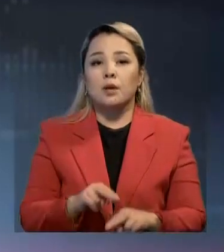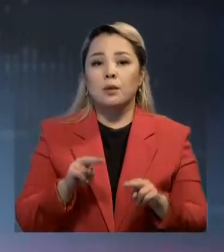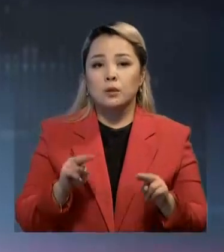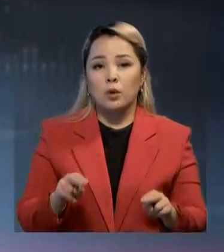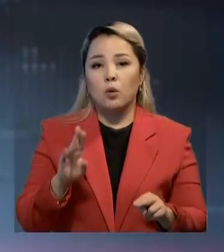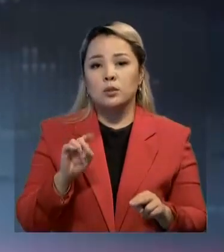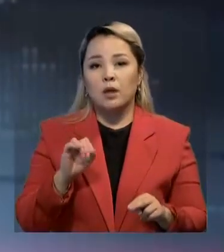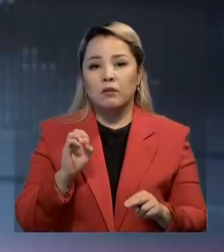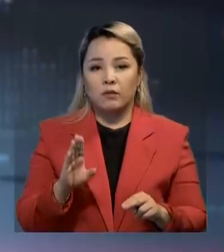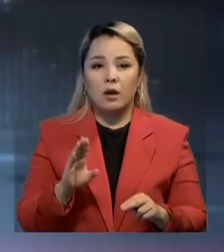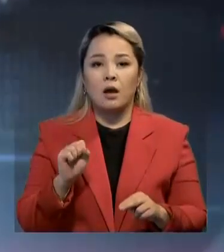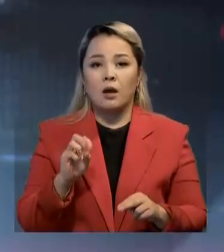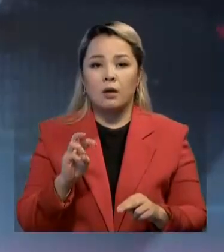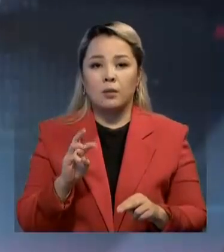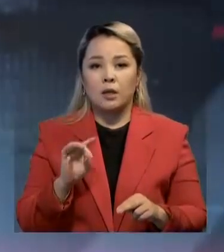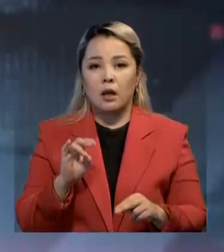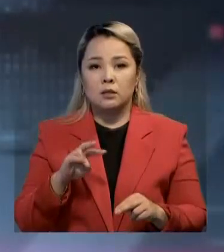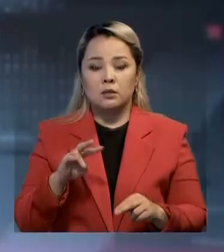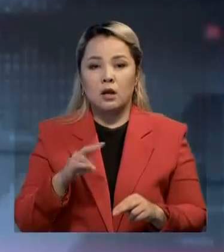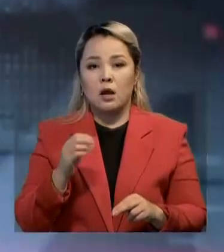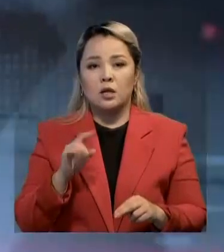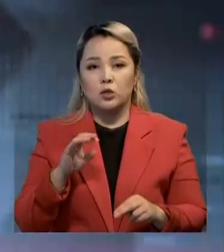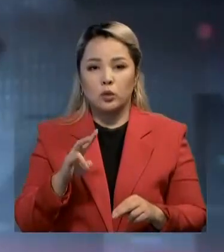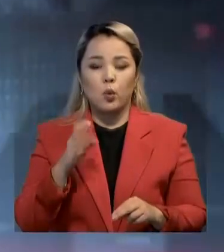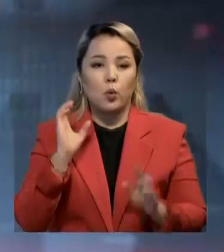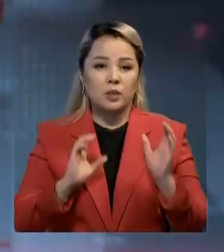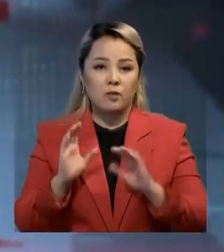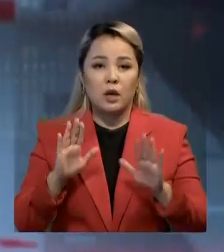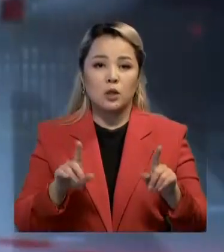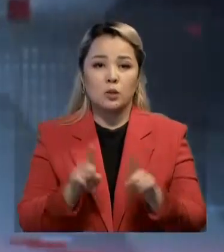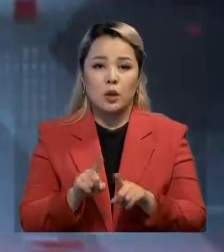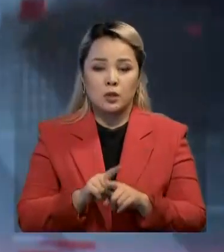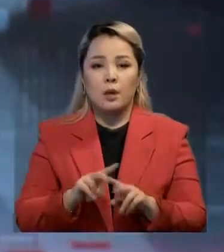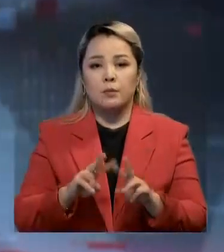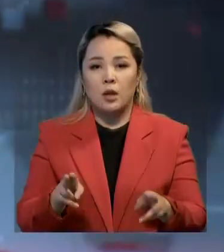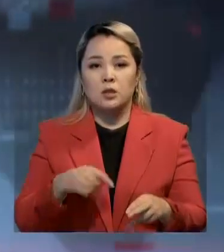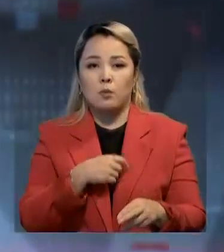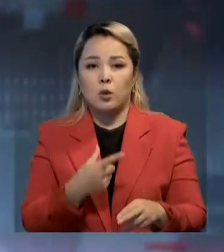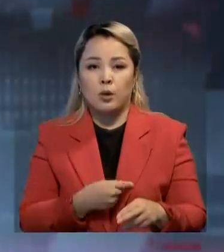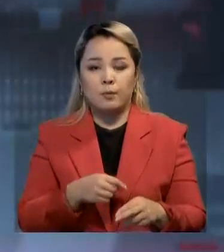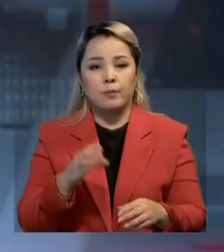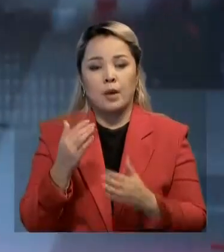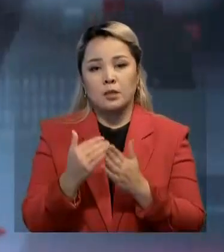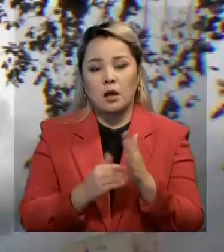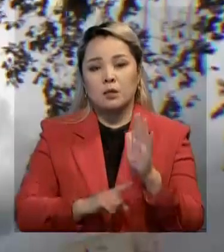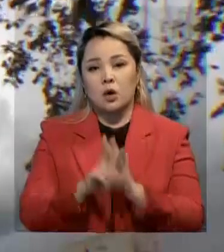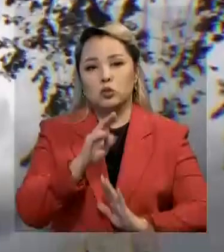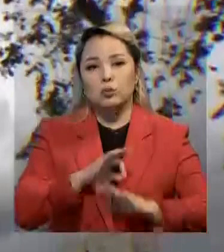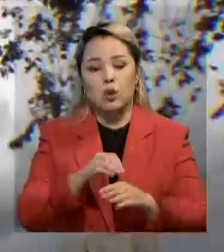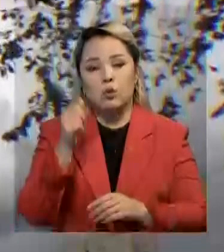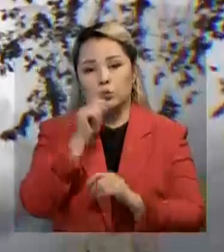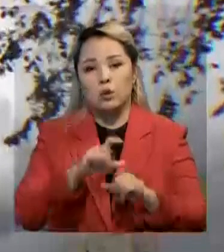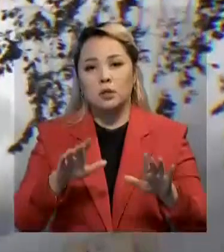Өзгеде ақпарат, Петропавлдағы Қозыбаев пен Американың Аризона университеттері қос дипломды білім беру бағдарламасын іске қосты. Алғашқы оқу